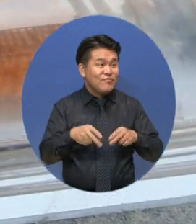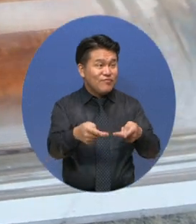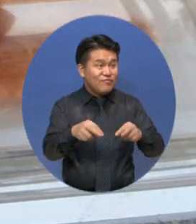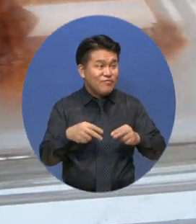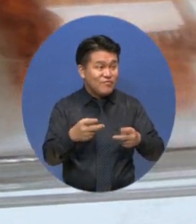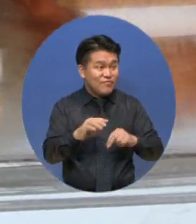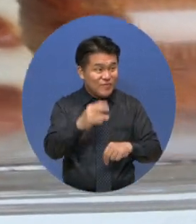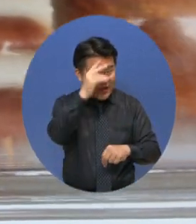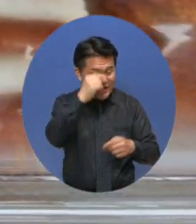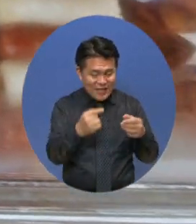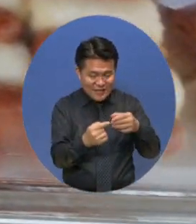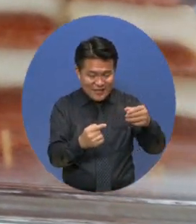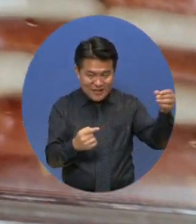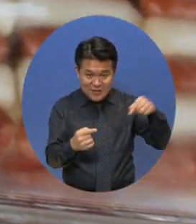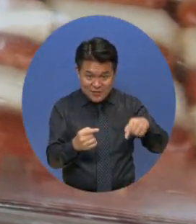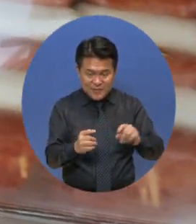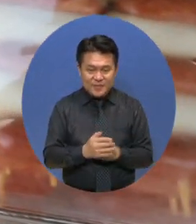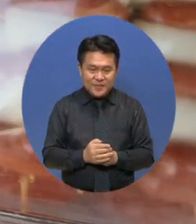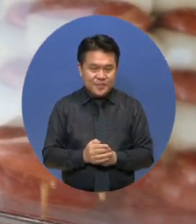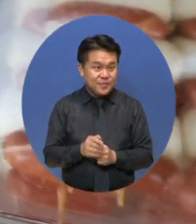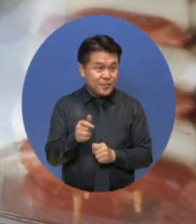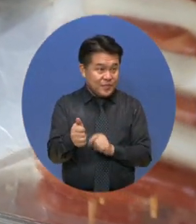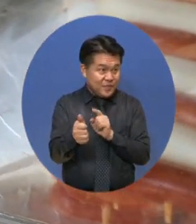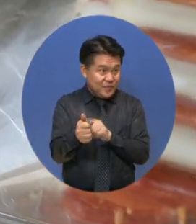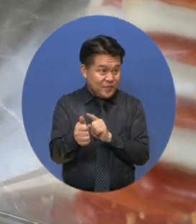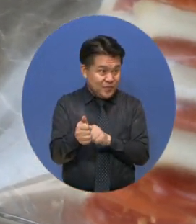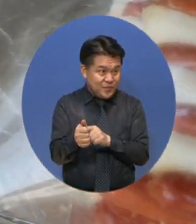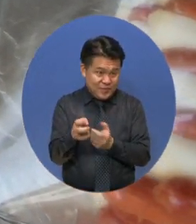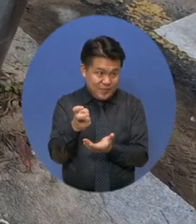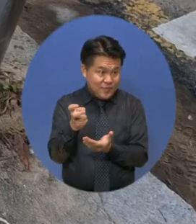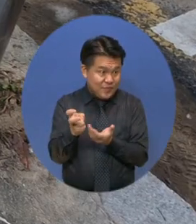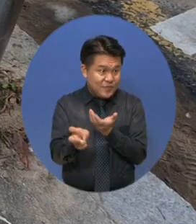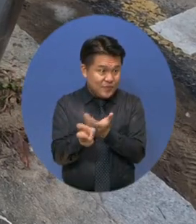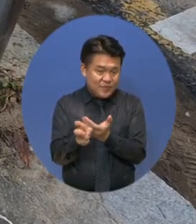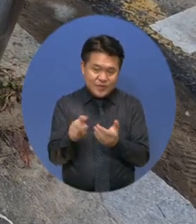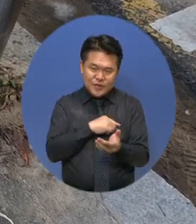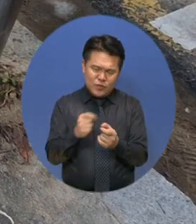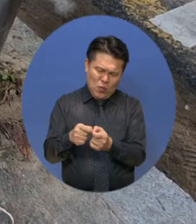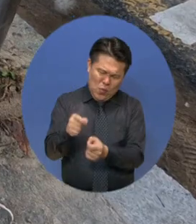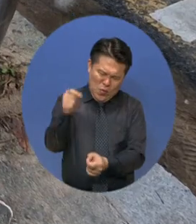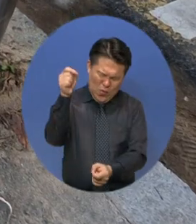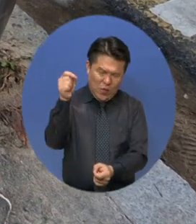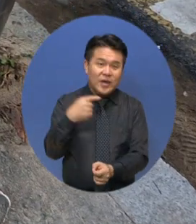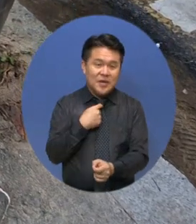사장님의 푸드트럭은 이곳에서 가장 오래된 터줏대감이라고 합니다.